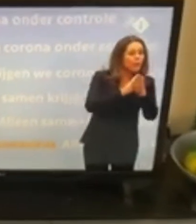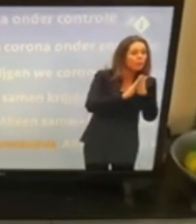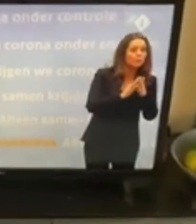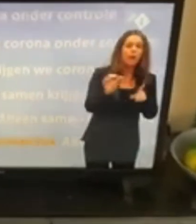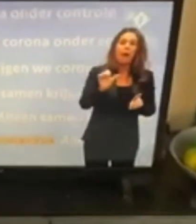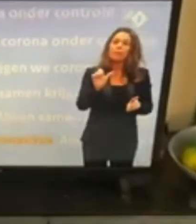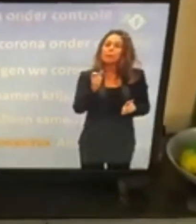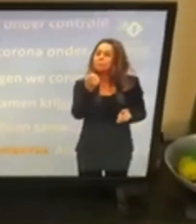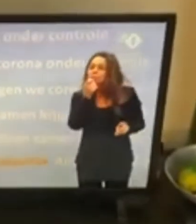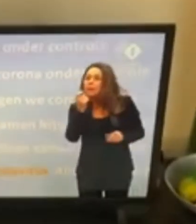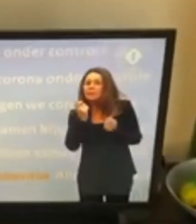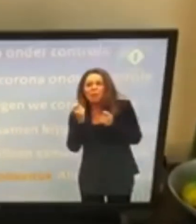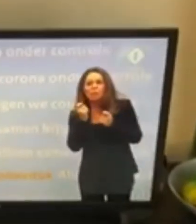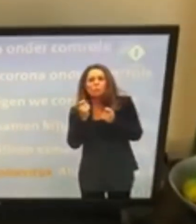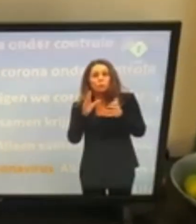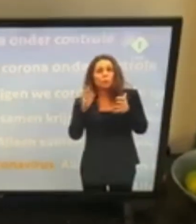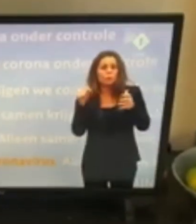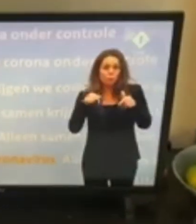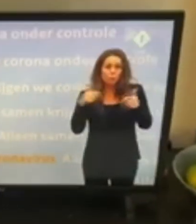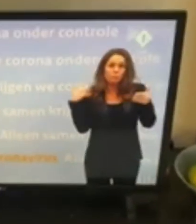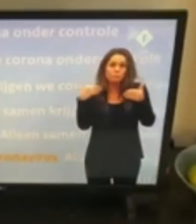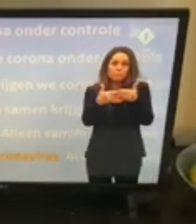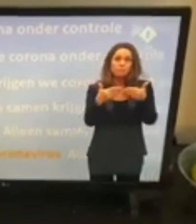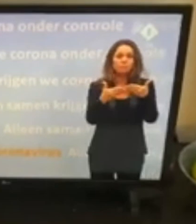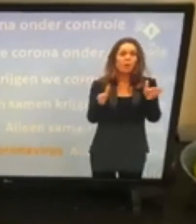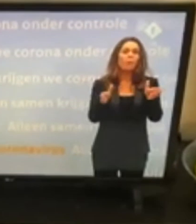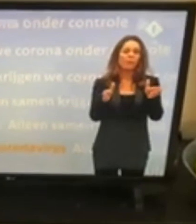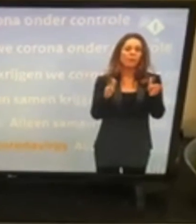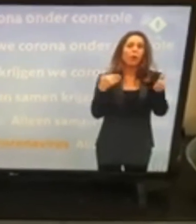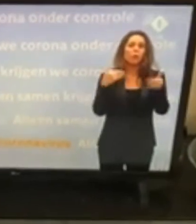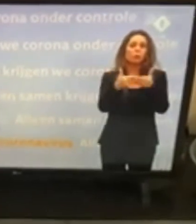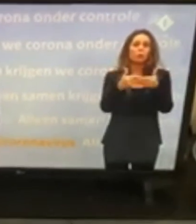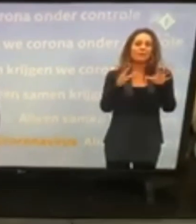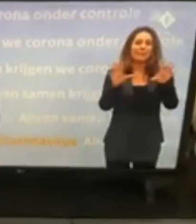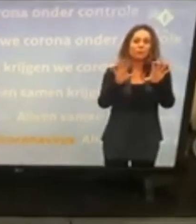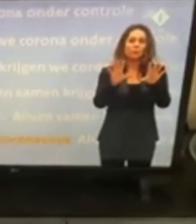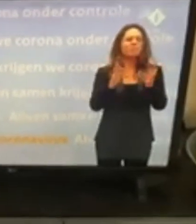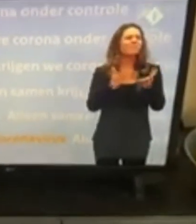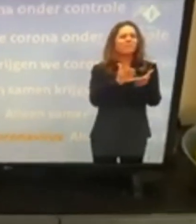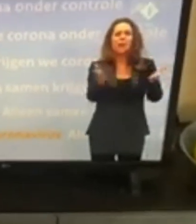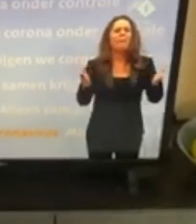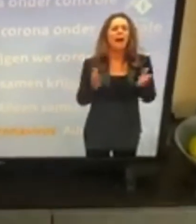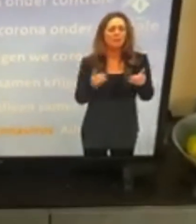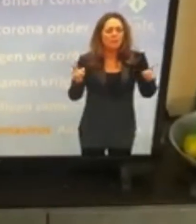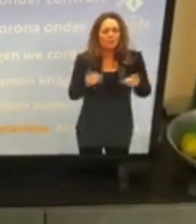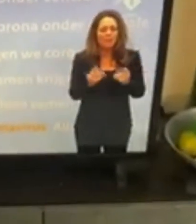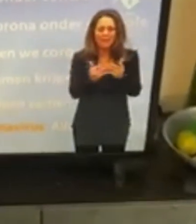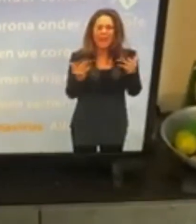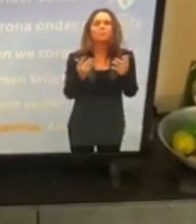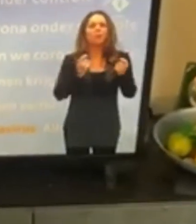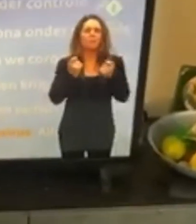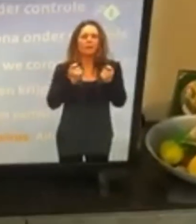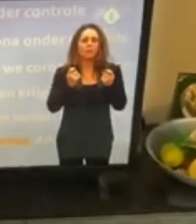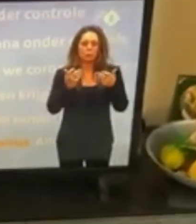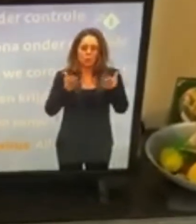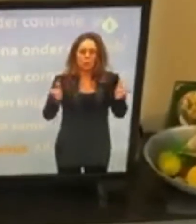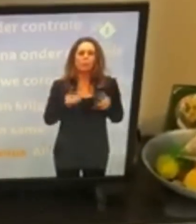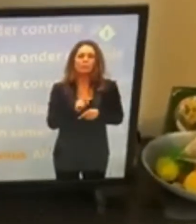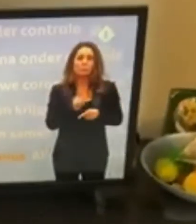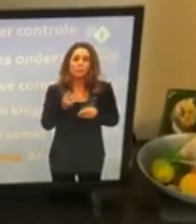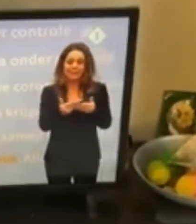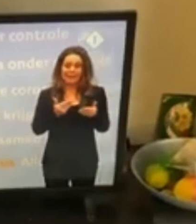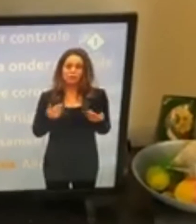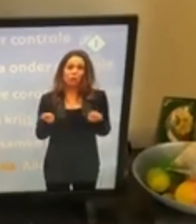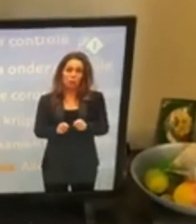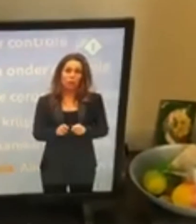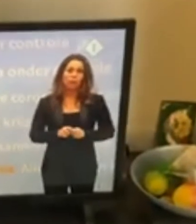die nu nog soms tot 10 uur open zijn, niet allemaal, een beperkt aantal winkels is open tot 10 uur, dat die uiteraard dan ook eerder moeten